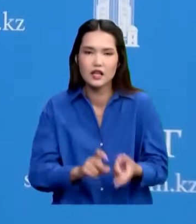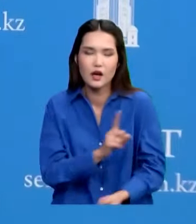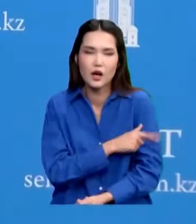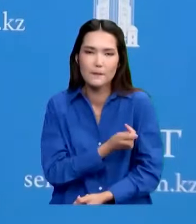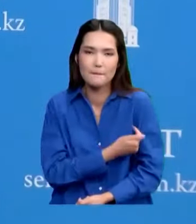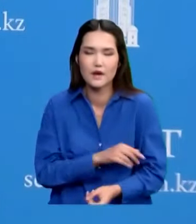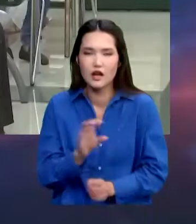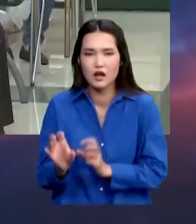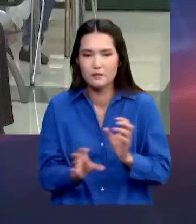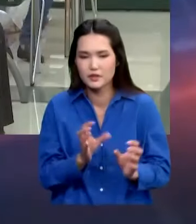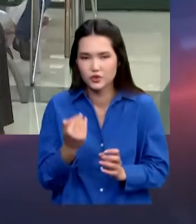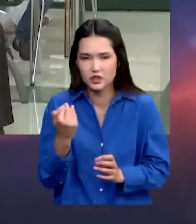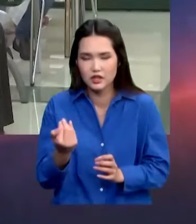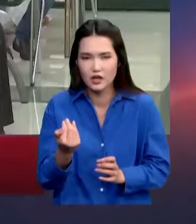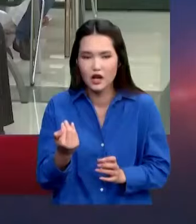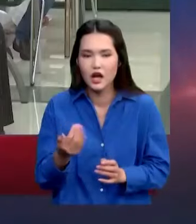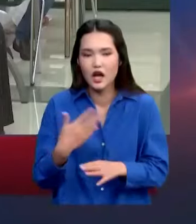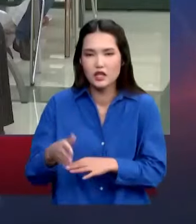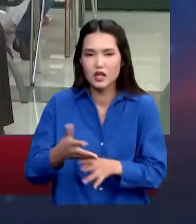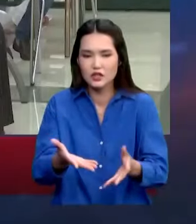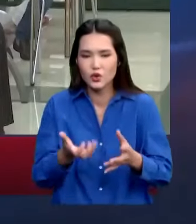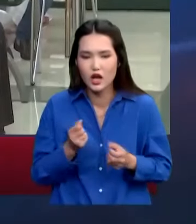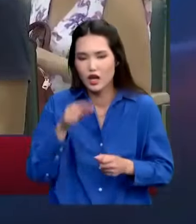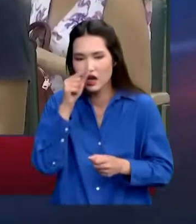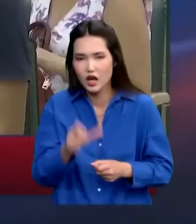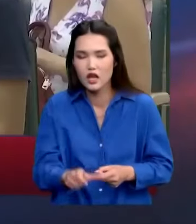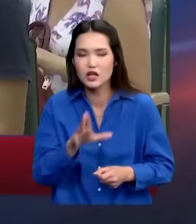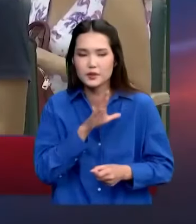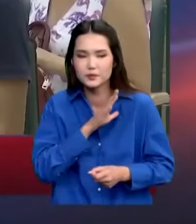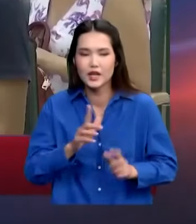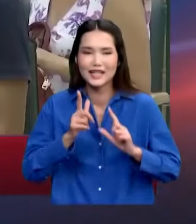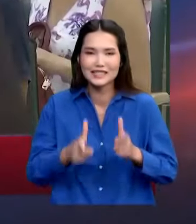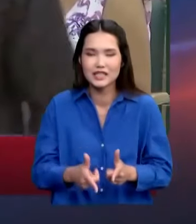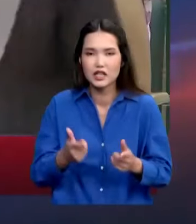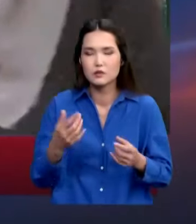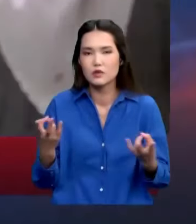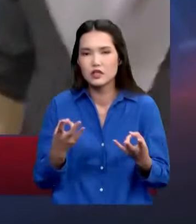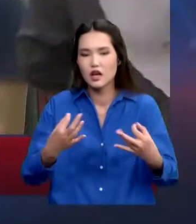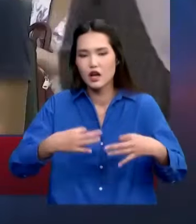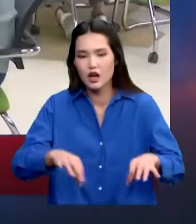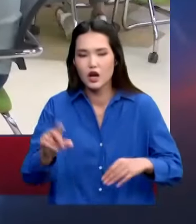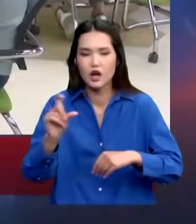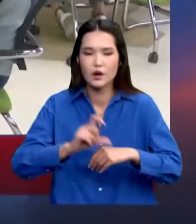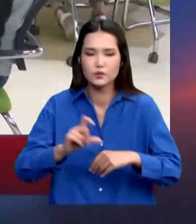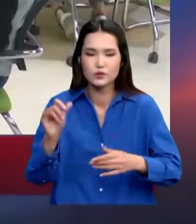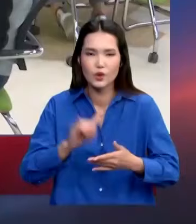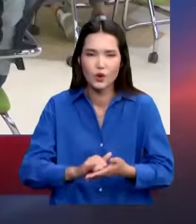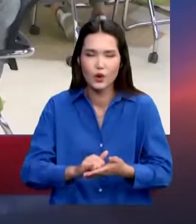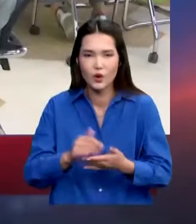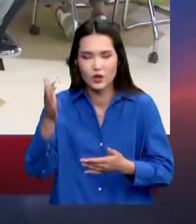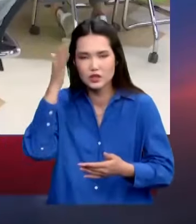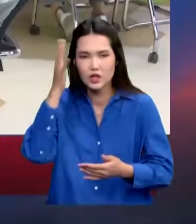медицинским обеспечением. Несияларда ерлі зайыптылардың өзара келісімі керек деген бастама көп дискуссия